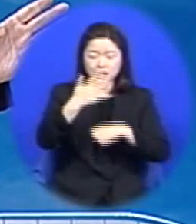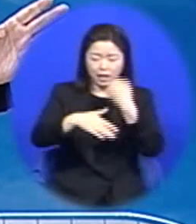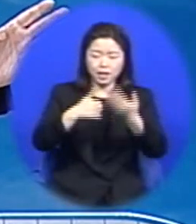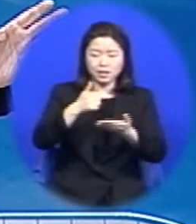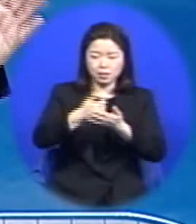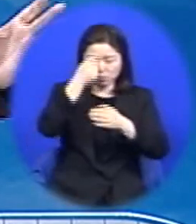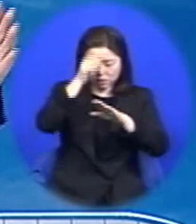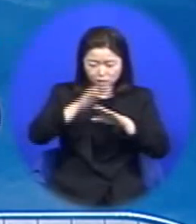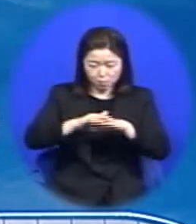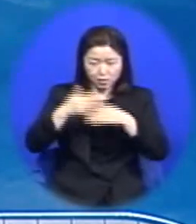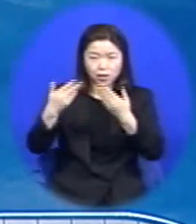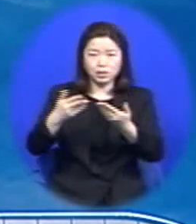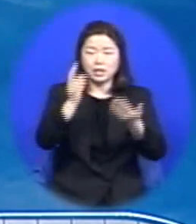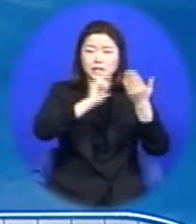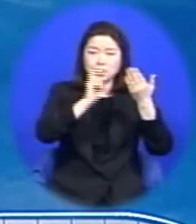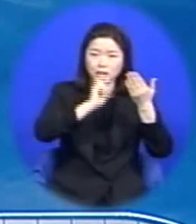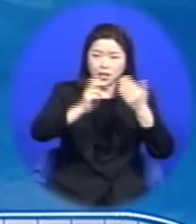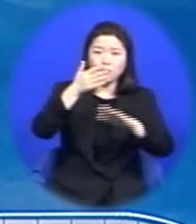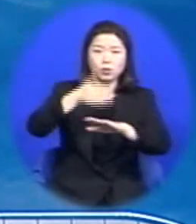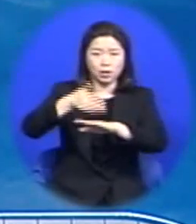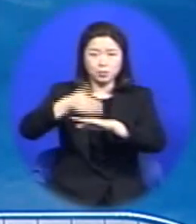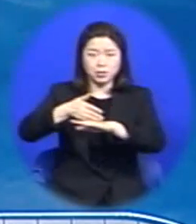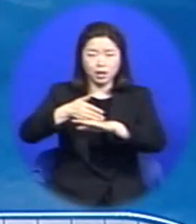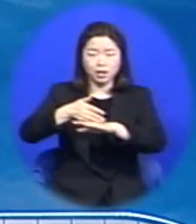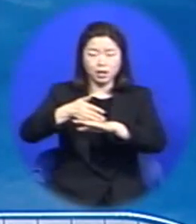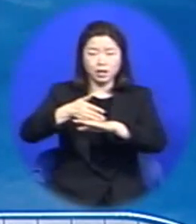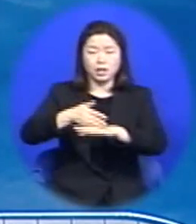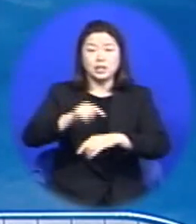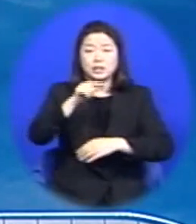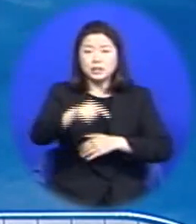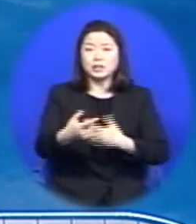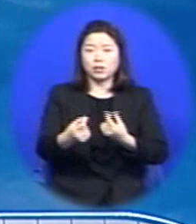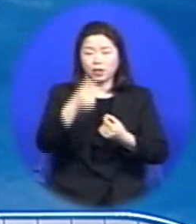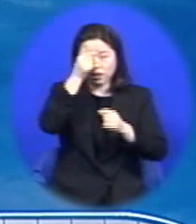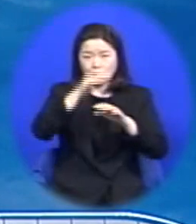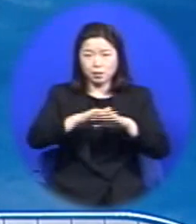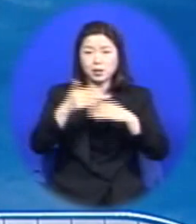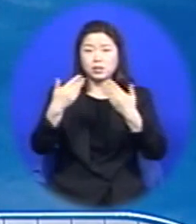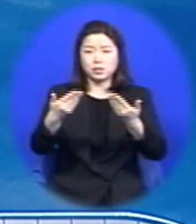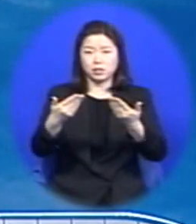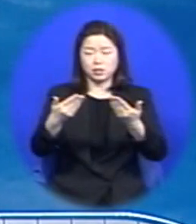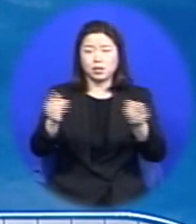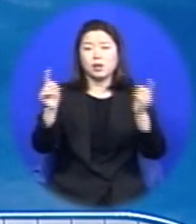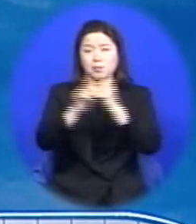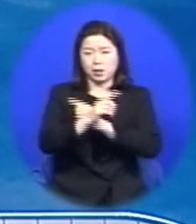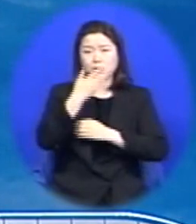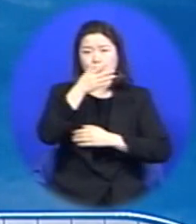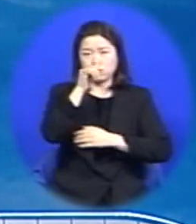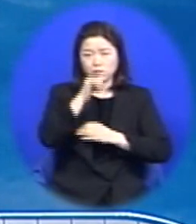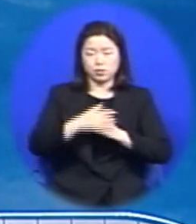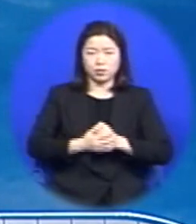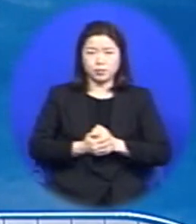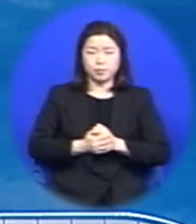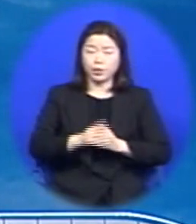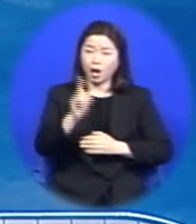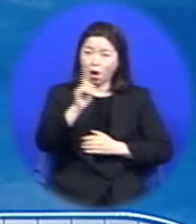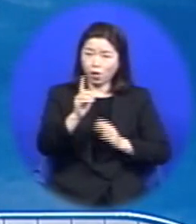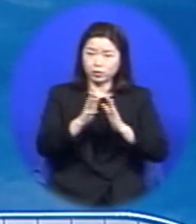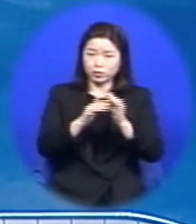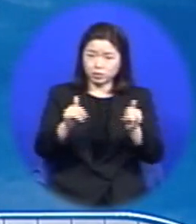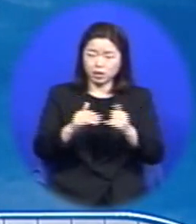예배하는 찬양하고 감사하려고 그렇게 예배 드리는 예배가 바뀔 수 있잖아요. 어떤